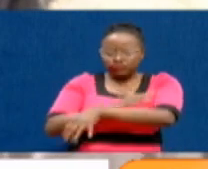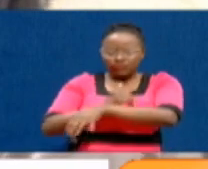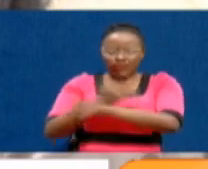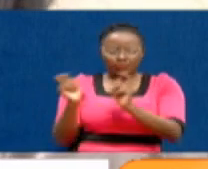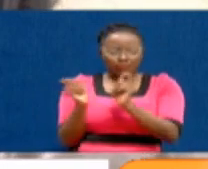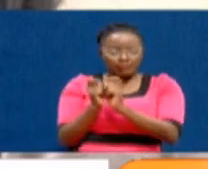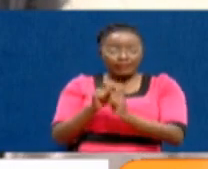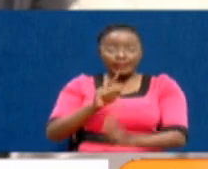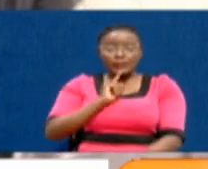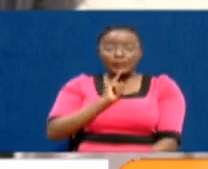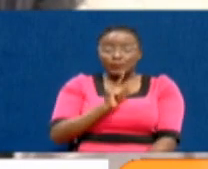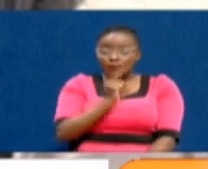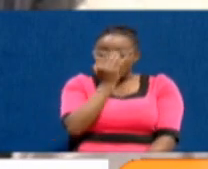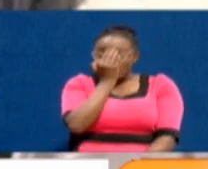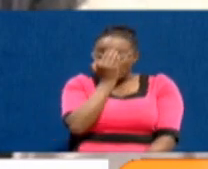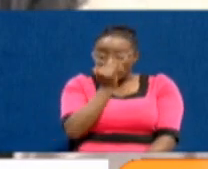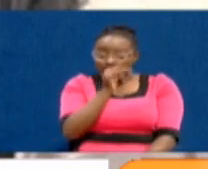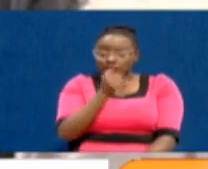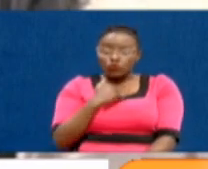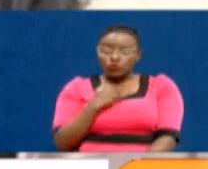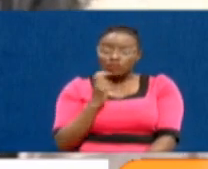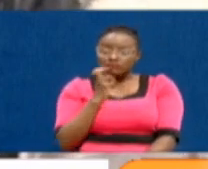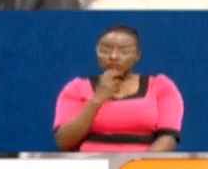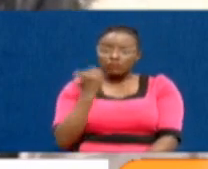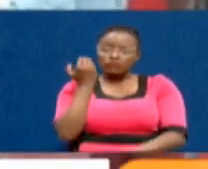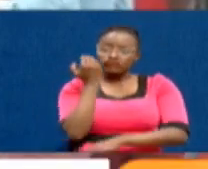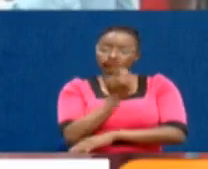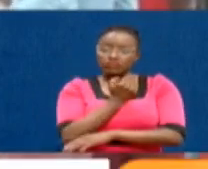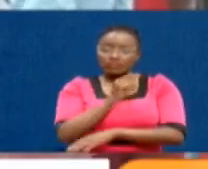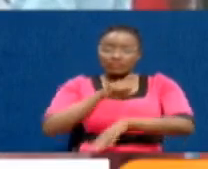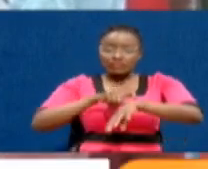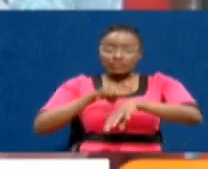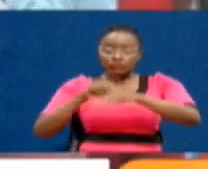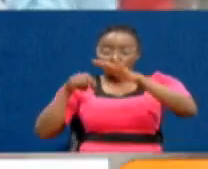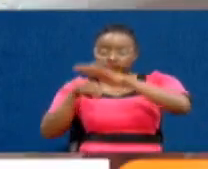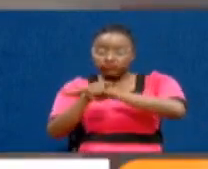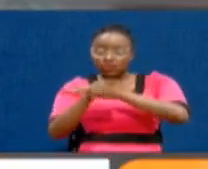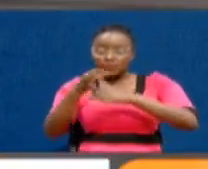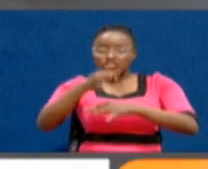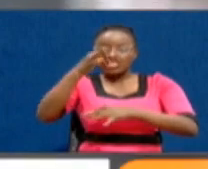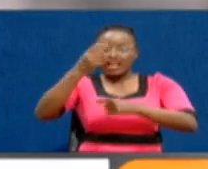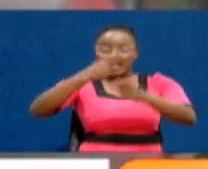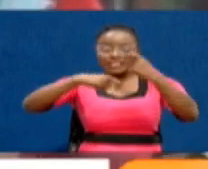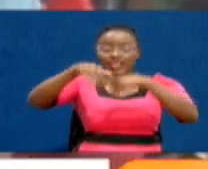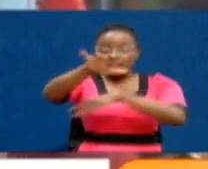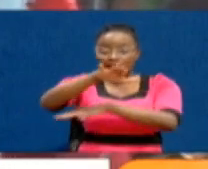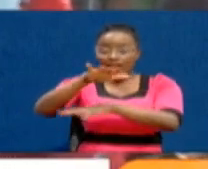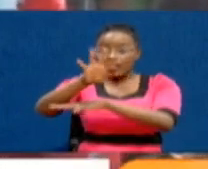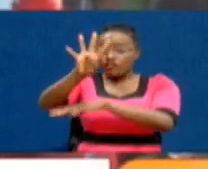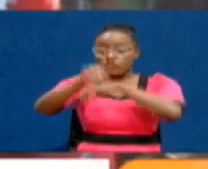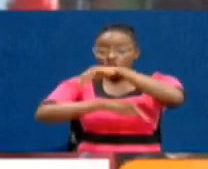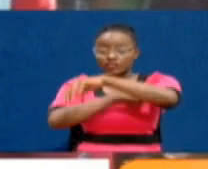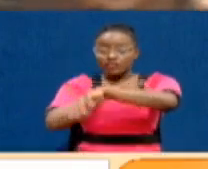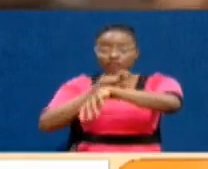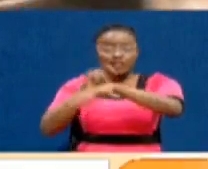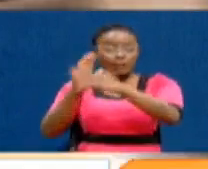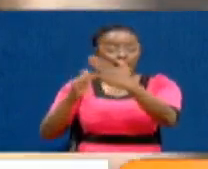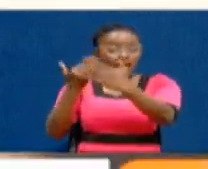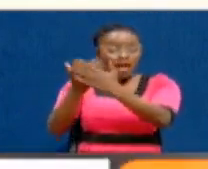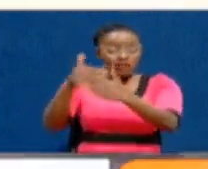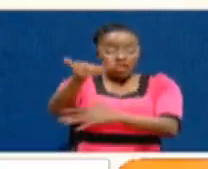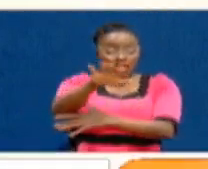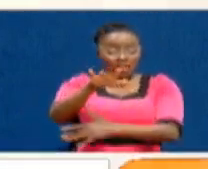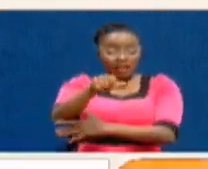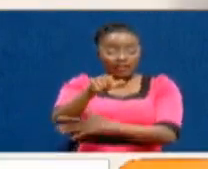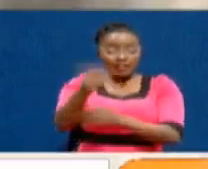maumivu makali baada ya kukatwa mdomo walipovamia biashara moja ya pombe haramu. Machifu hawa wanne walipofika katika eneo ambalo biashara